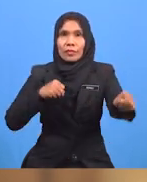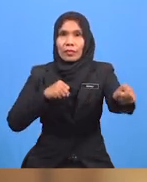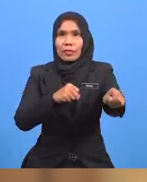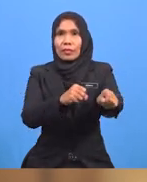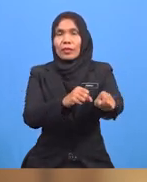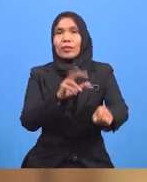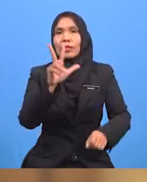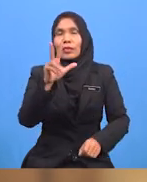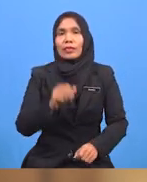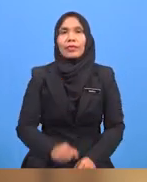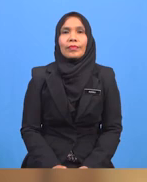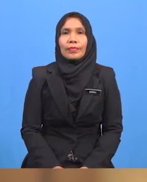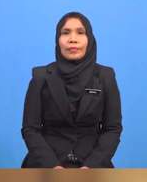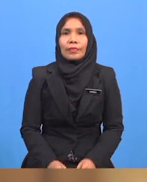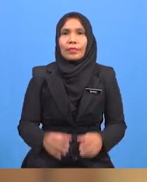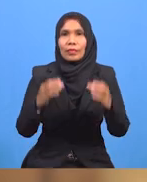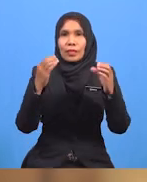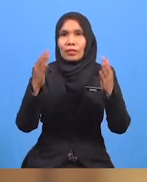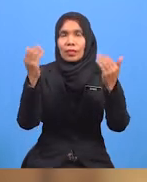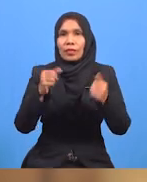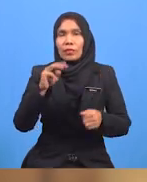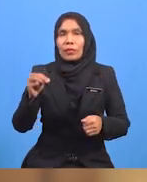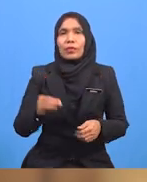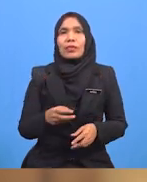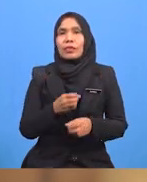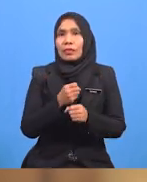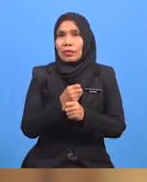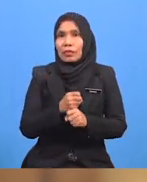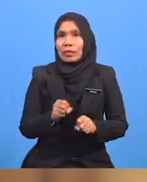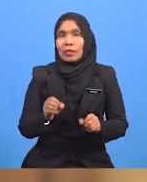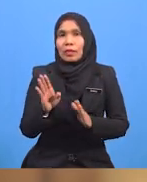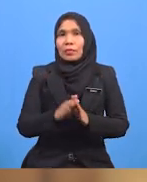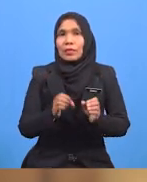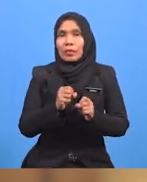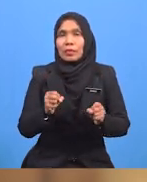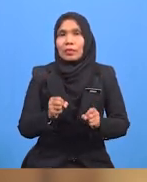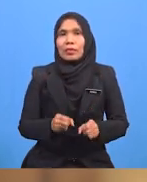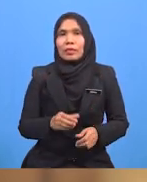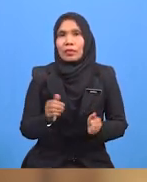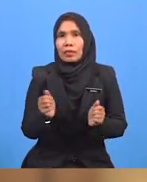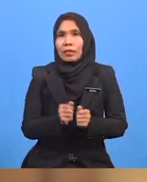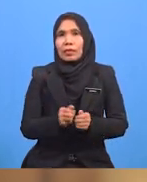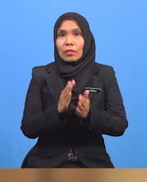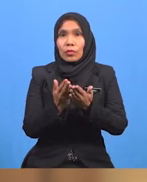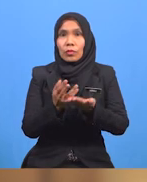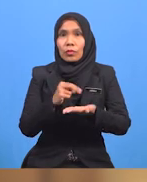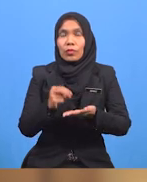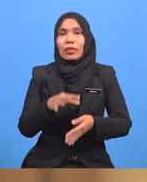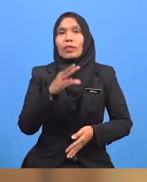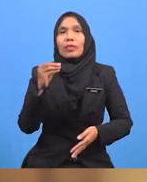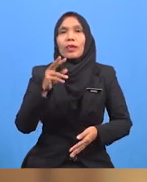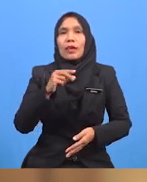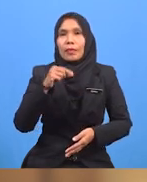murid setelah bersedia dengan buku nota dan pen untuk memudahkan Anda membuat catatan sepanjang